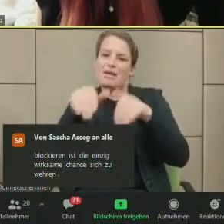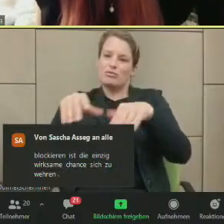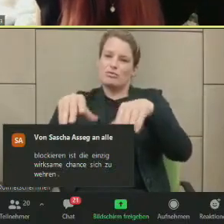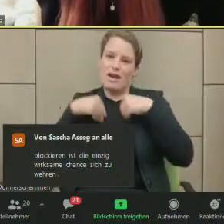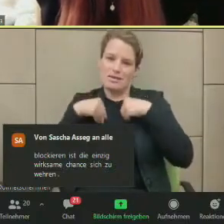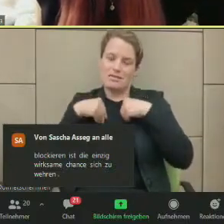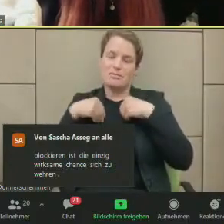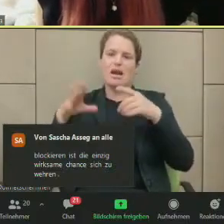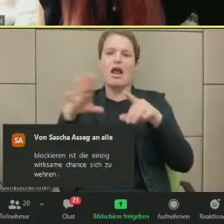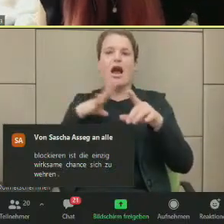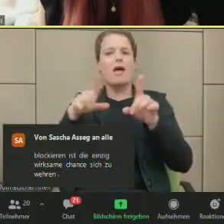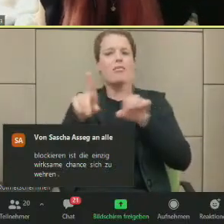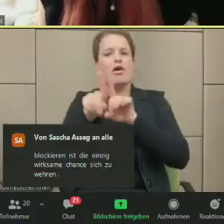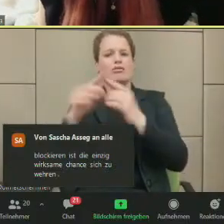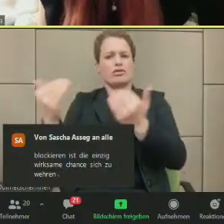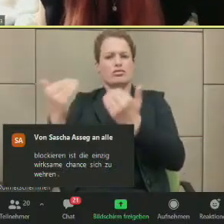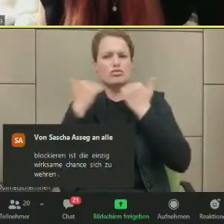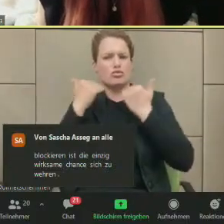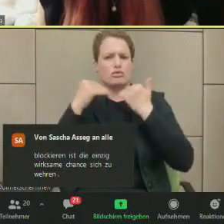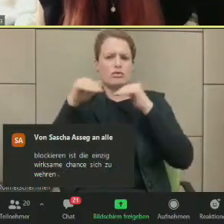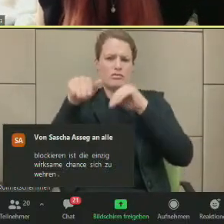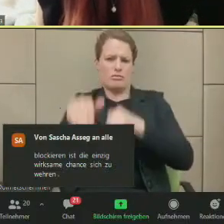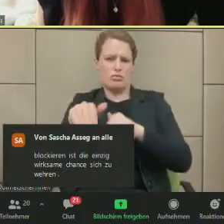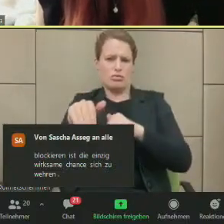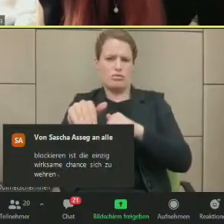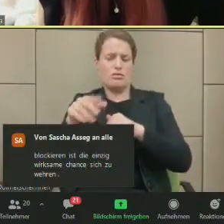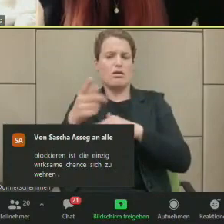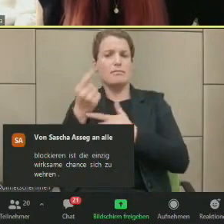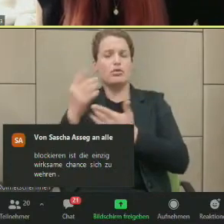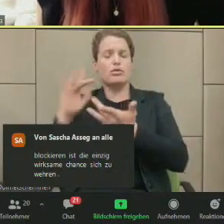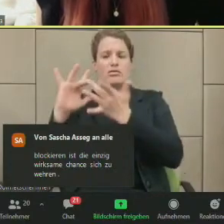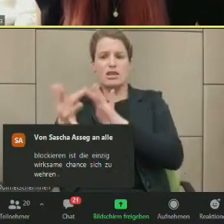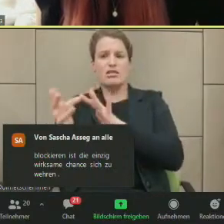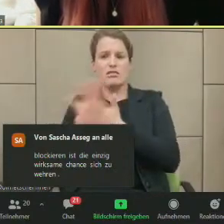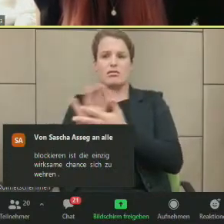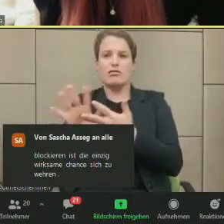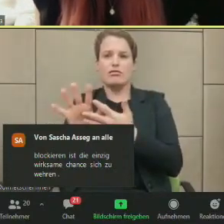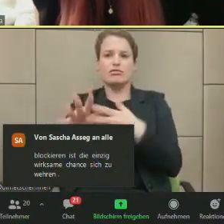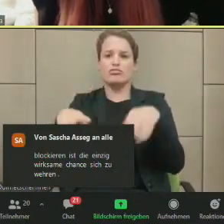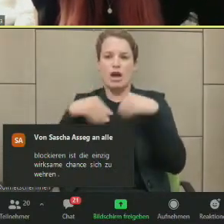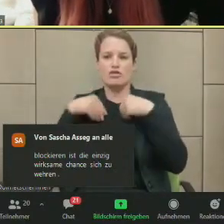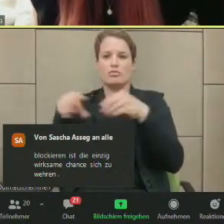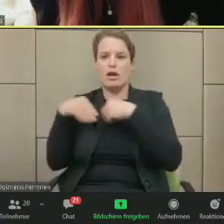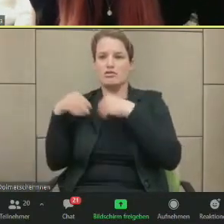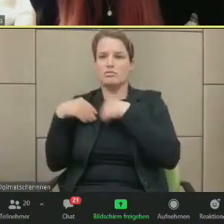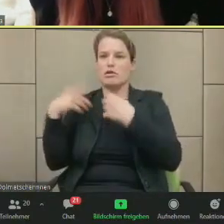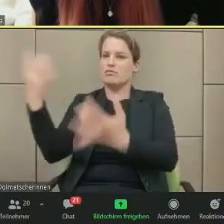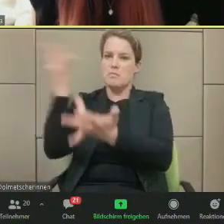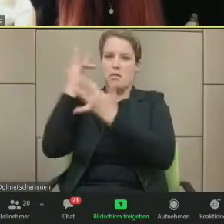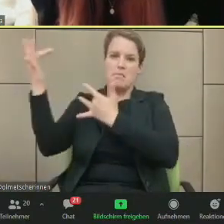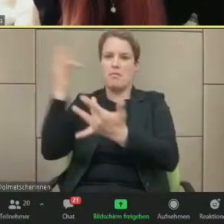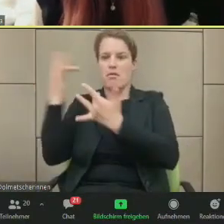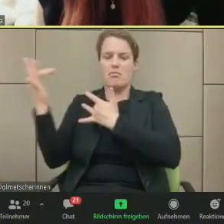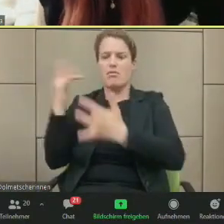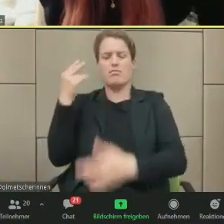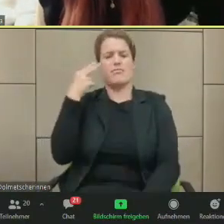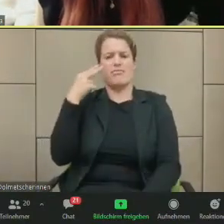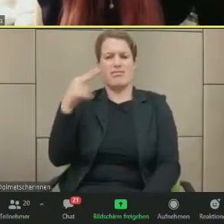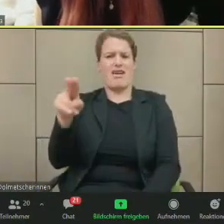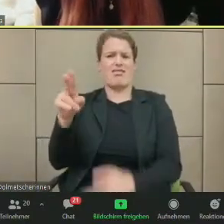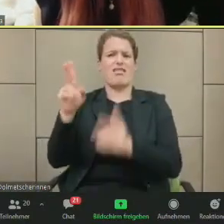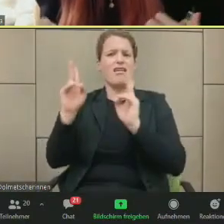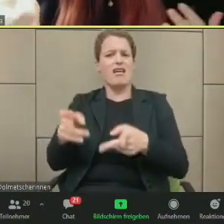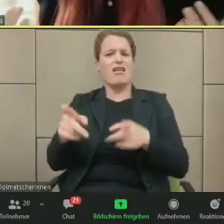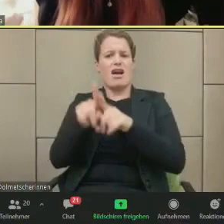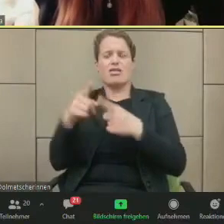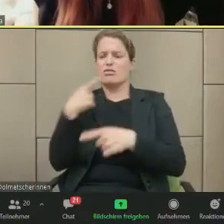schützen und man muss sich auch im Internet nicht alles gefallen lassen. Und das fängt auch schon bei kleineren Sachen an. Also wenn man